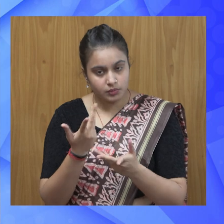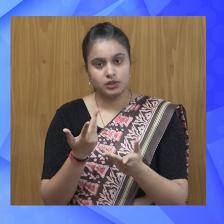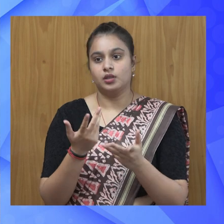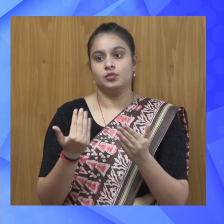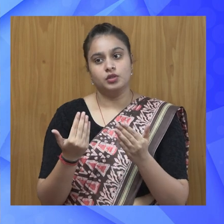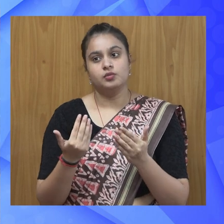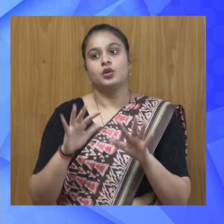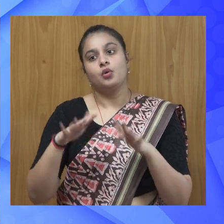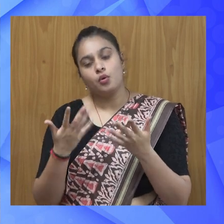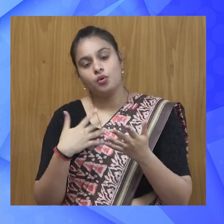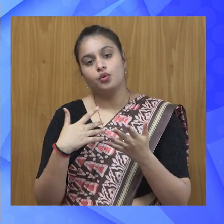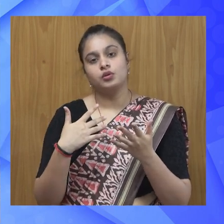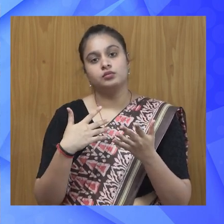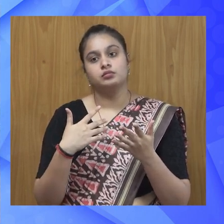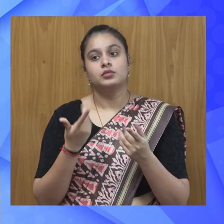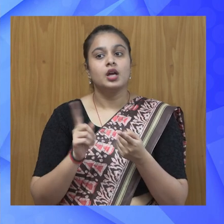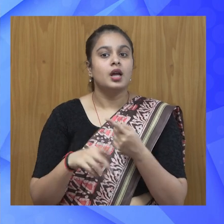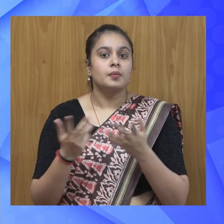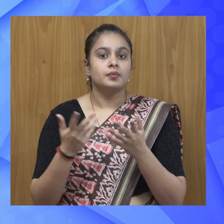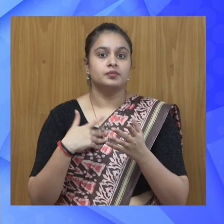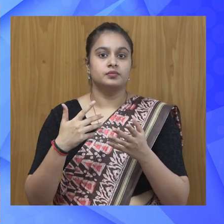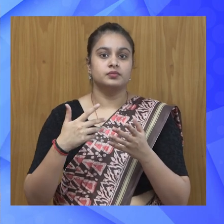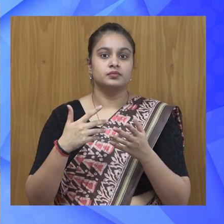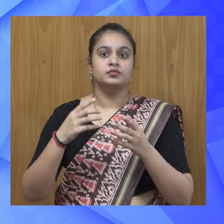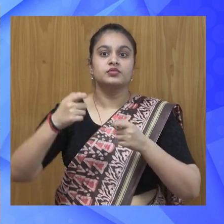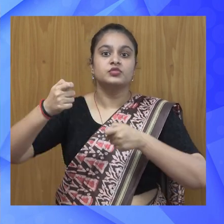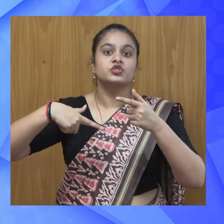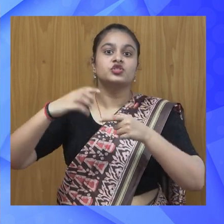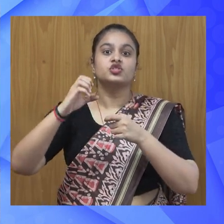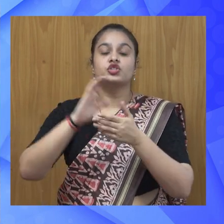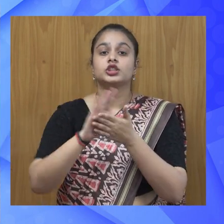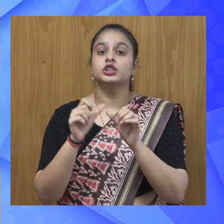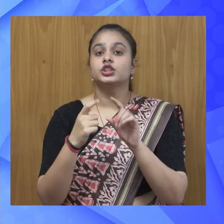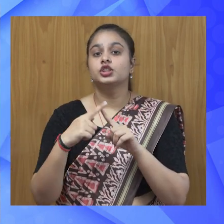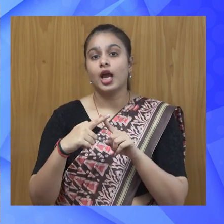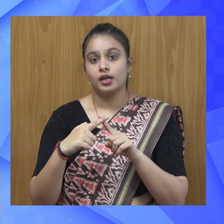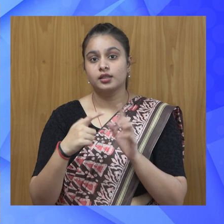social media profiles. It can happen in the chat room which you join.